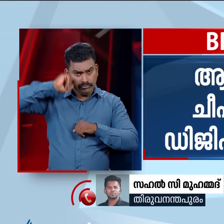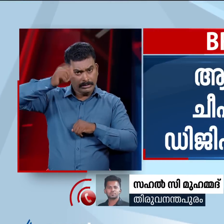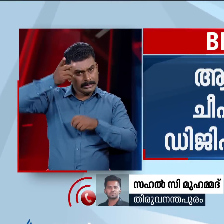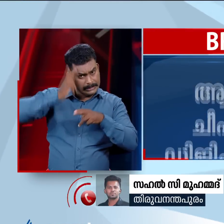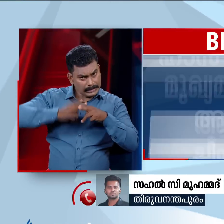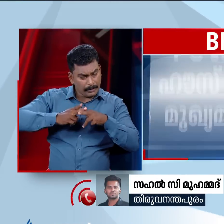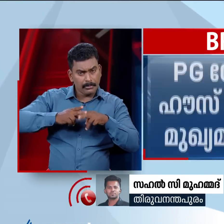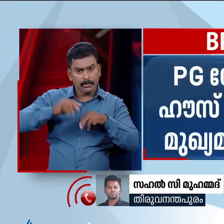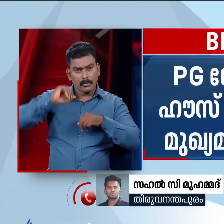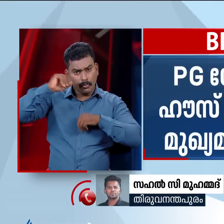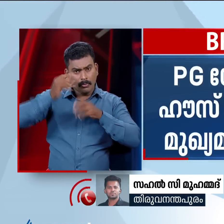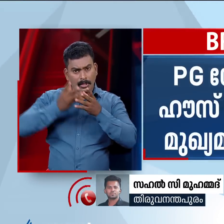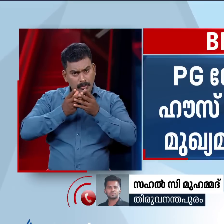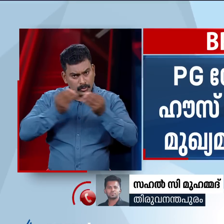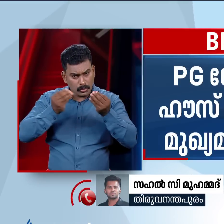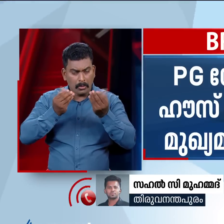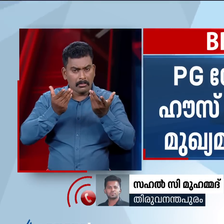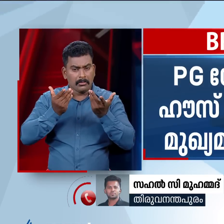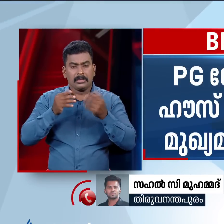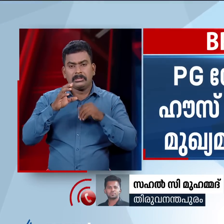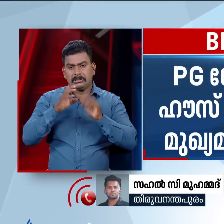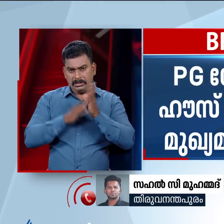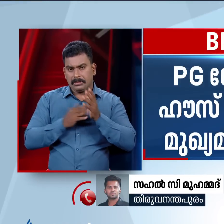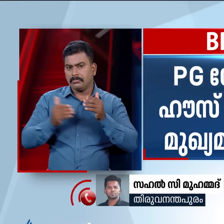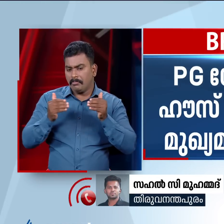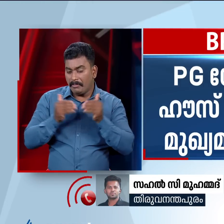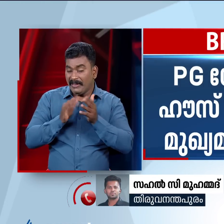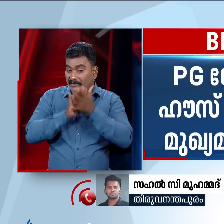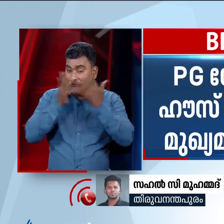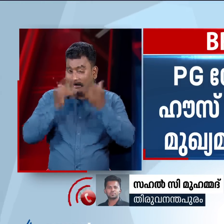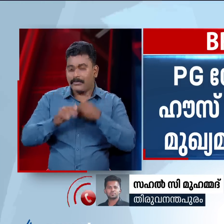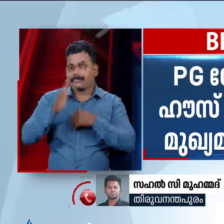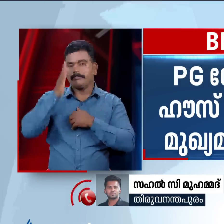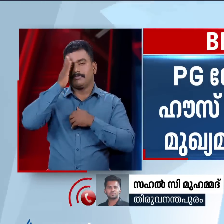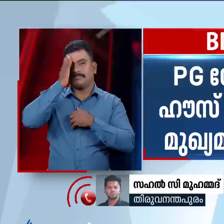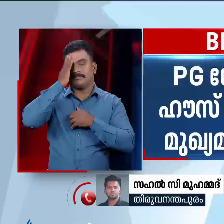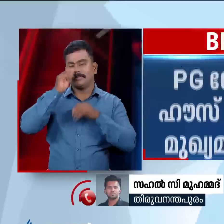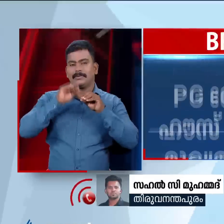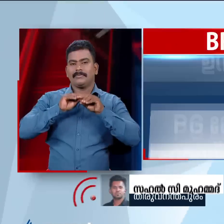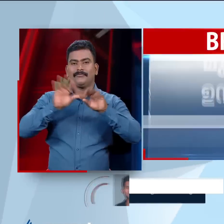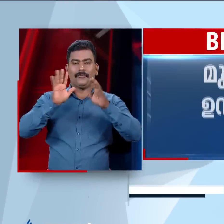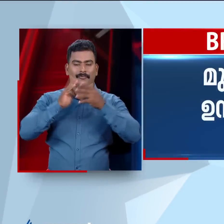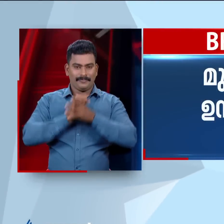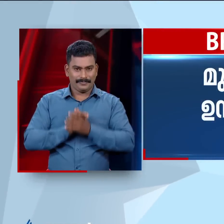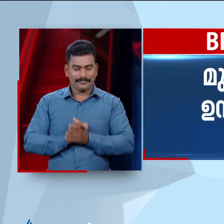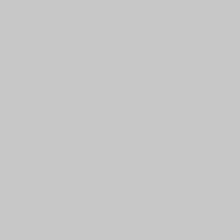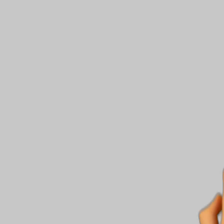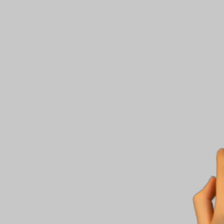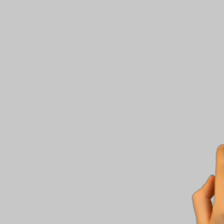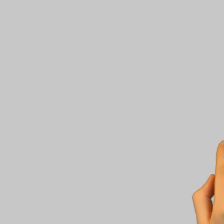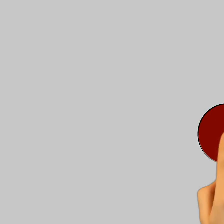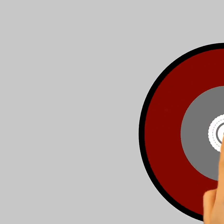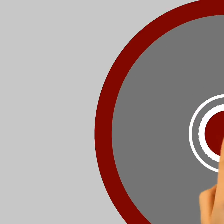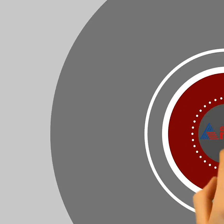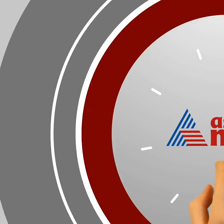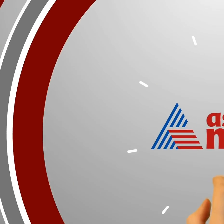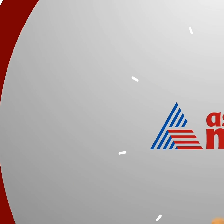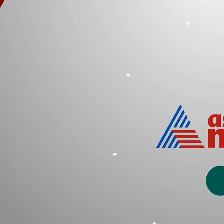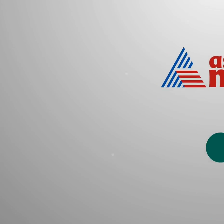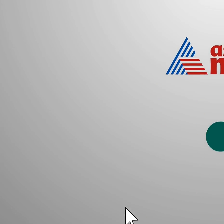സമരം ഉണ്ടാകുമോ എന്നറിയുന്നതിന് കൂടി പ്രധാനമാണ് ഇന്നത്തെ ഈ യോഗത്തിന്റെ തീരുമാനങ്ങളും ചർച്ചയും. അമ്പിളി, ശരി സഹൽ.